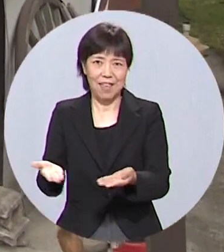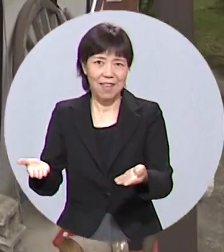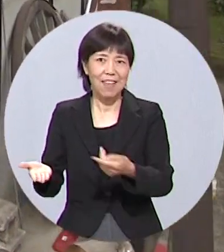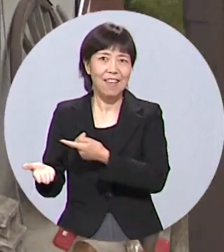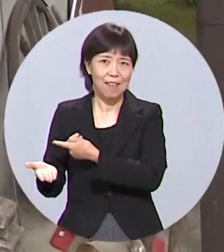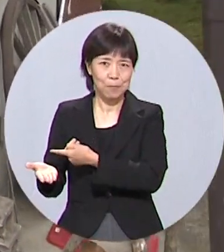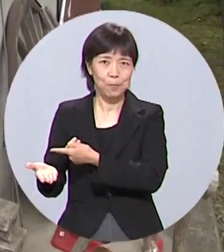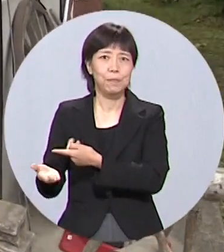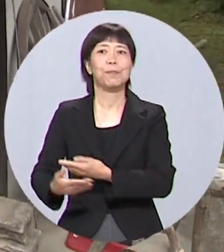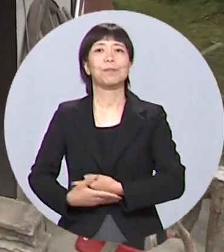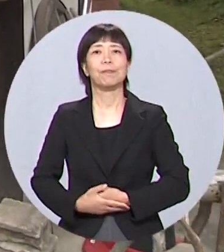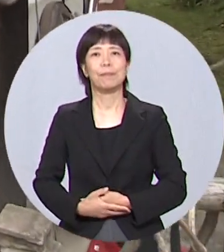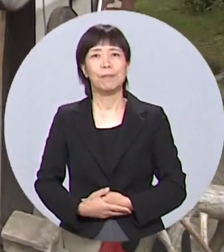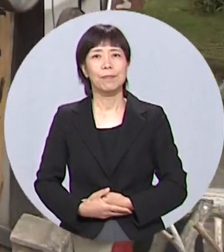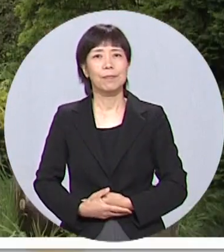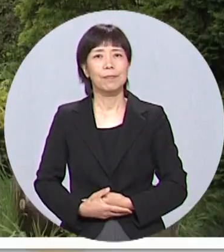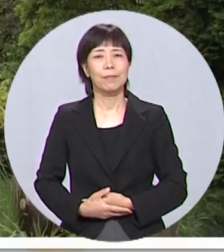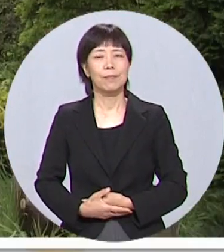お